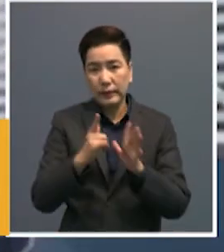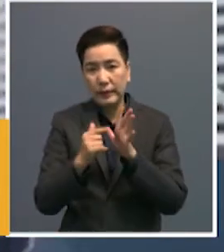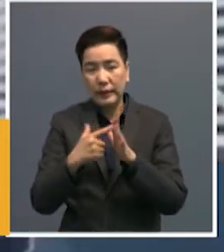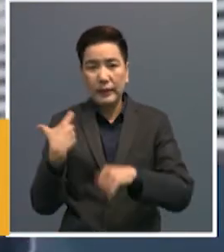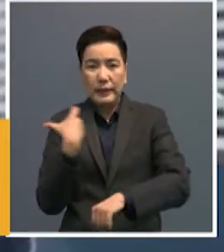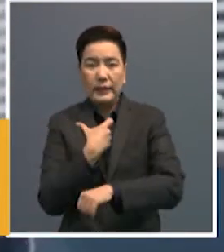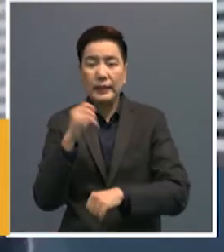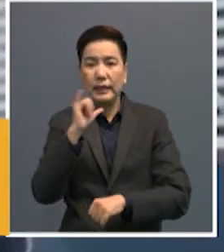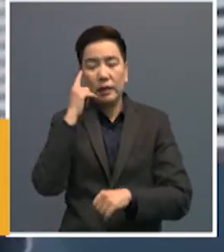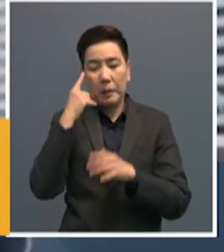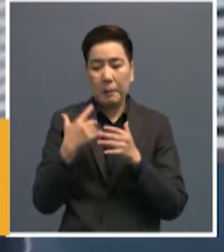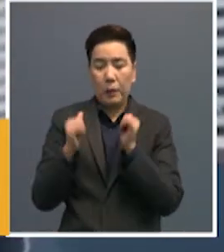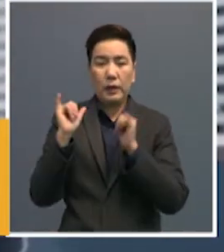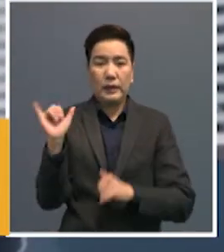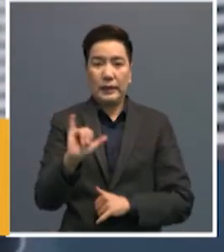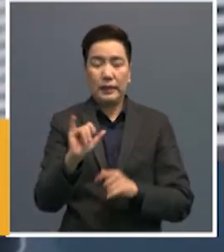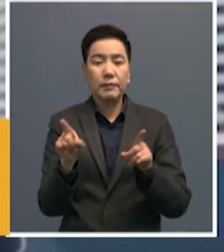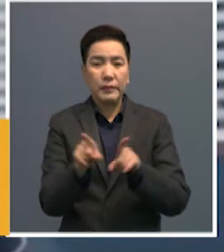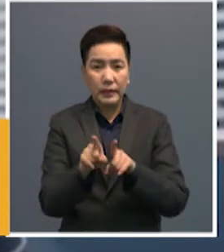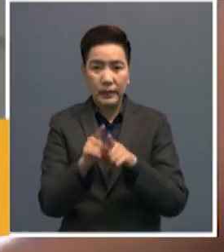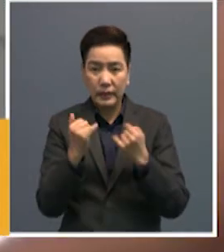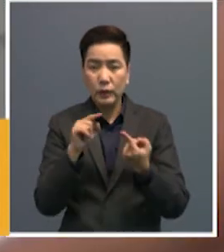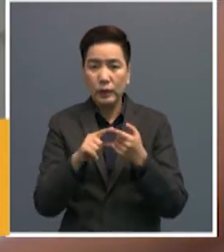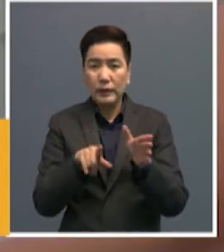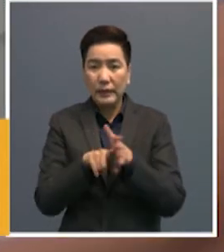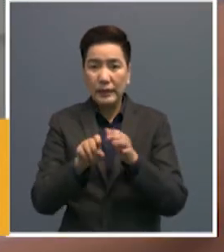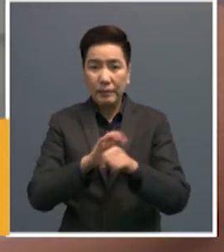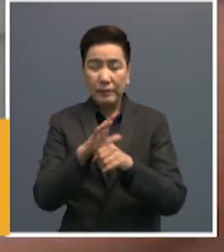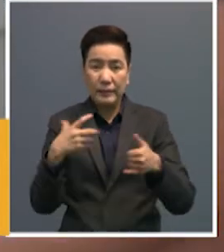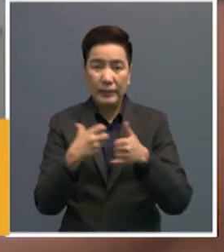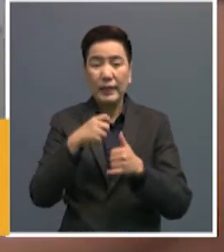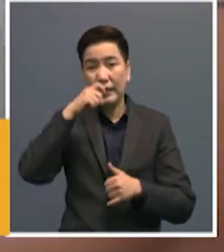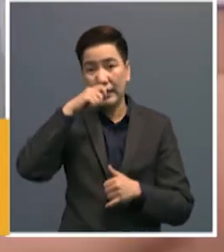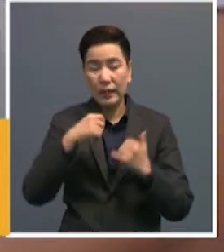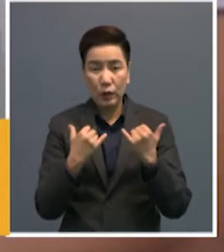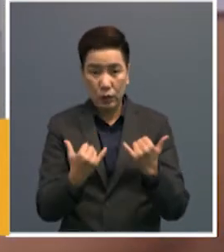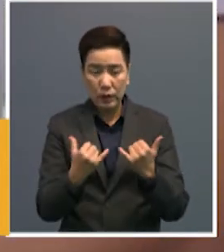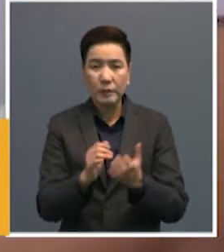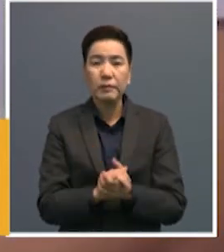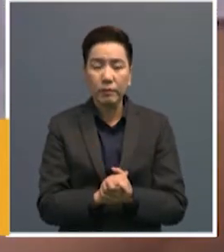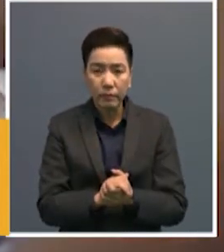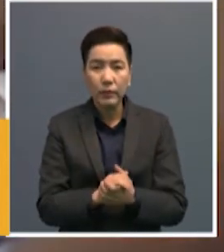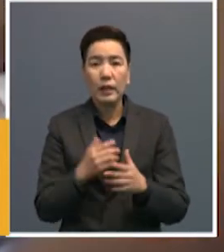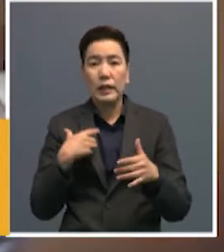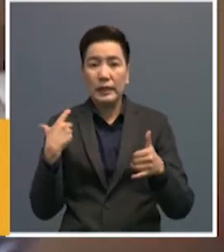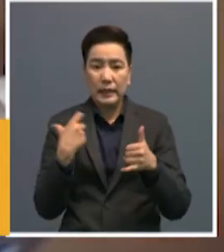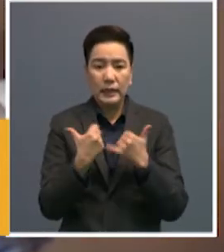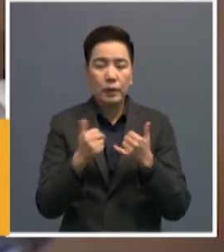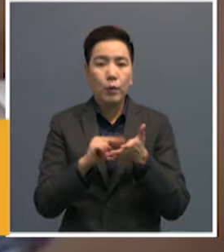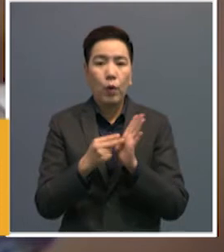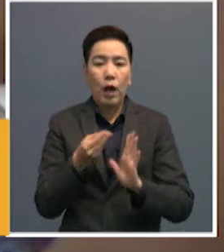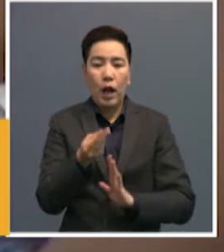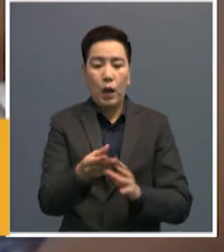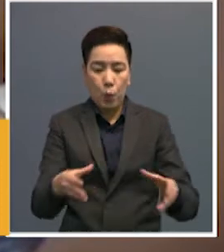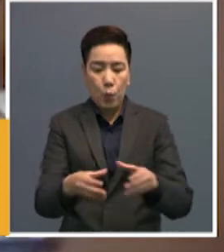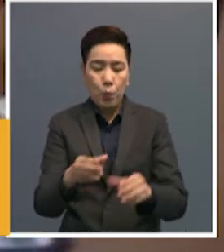ไม่ควรที่จะปล่อยประละเลยเช่นเดียวกันแปลว่าวัคซีนในประเทศไทยในขณะนี้ในส่วนของการฉีดนั้นจิตให้